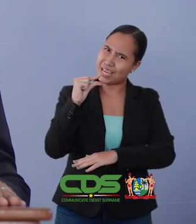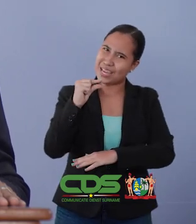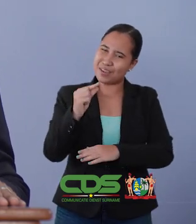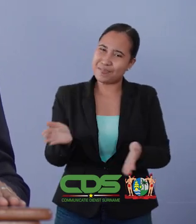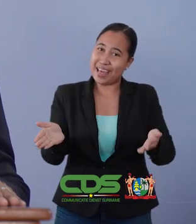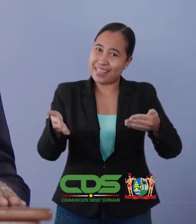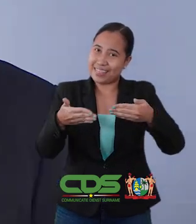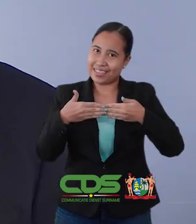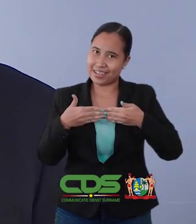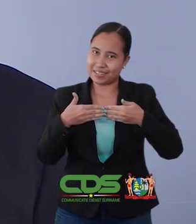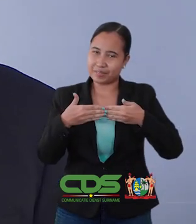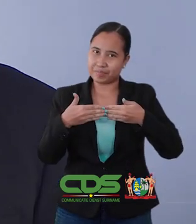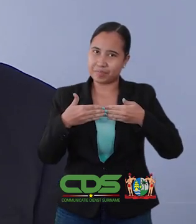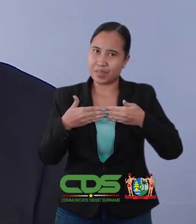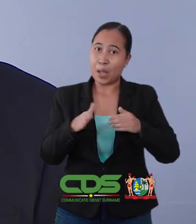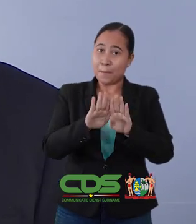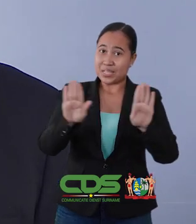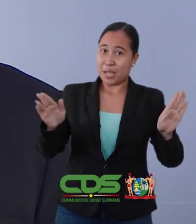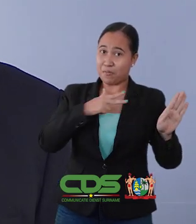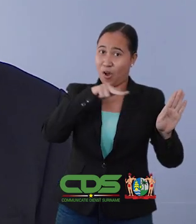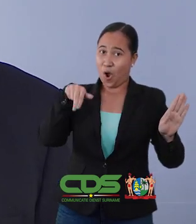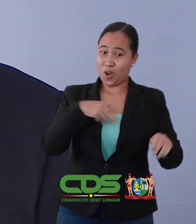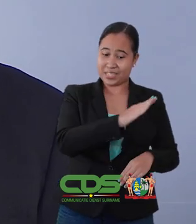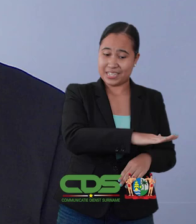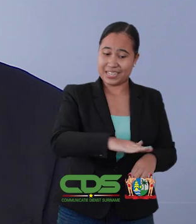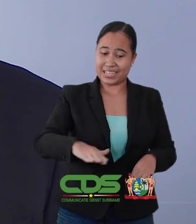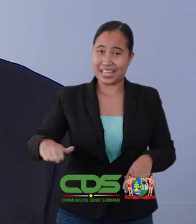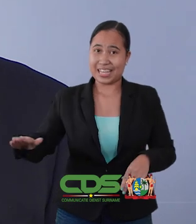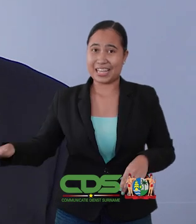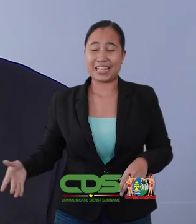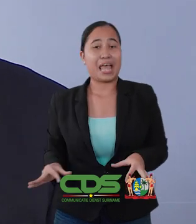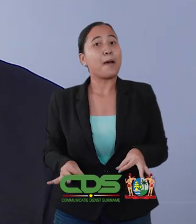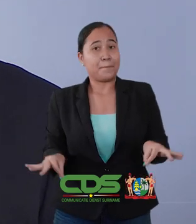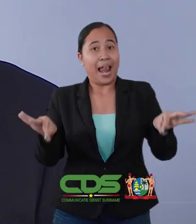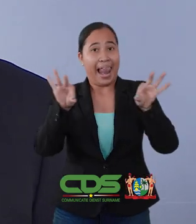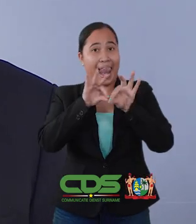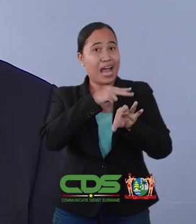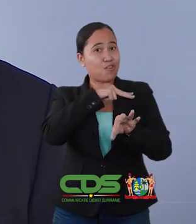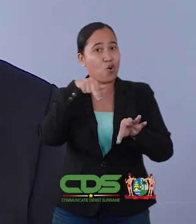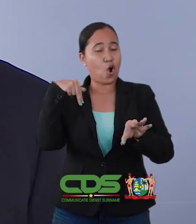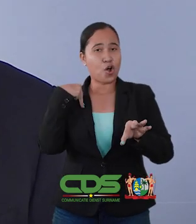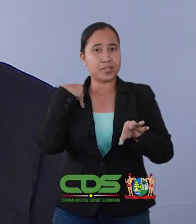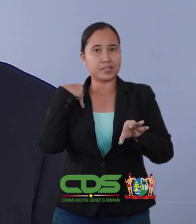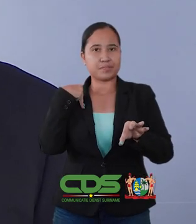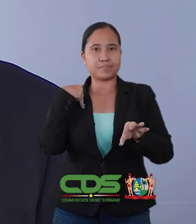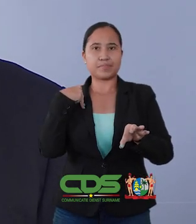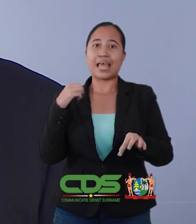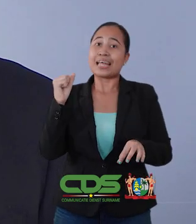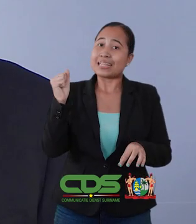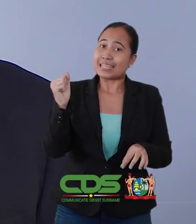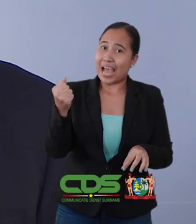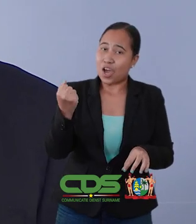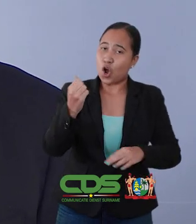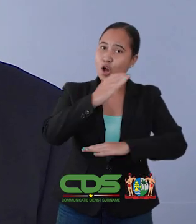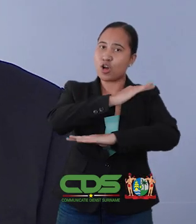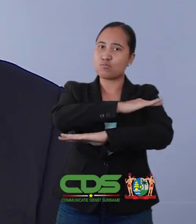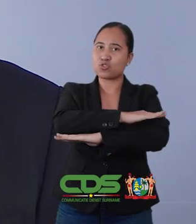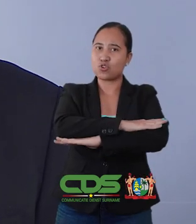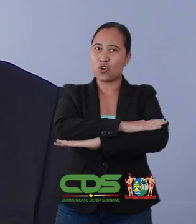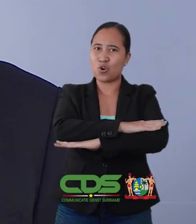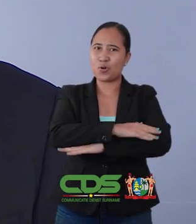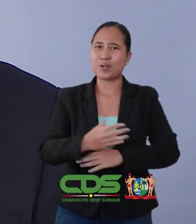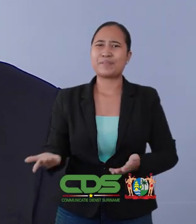gesloten. De bescherming van onze kinderen geniet bijzondere prioriteit. In dit verband worden